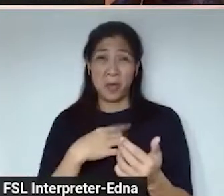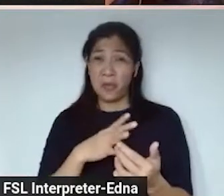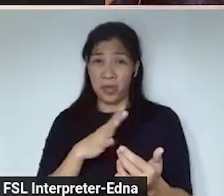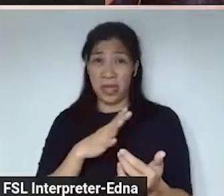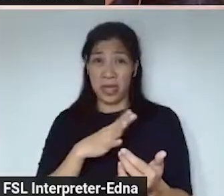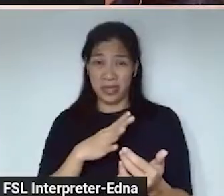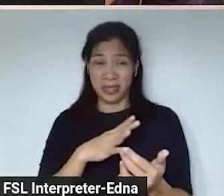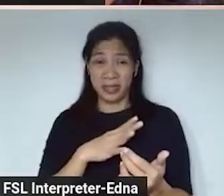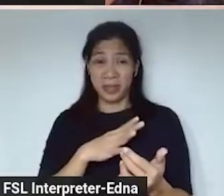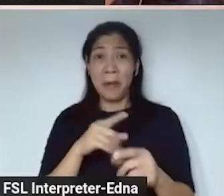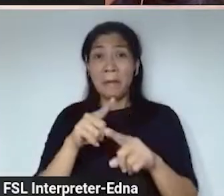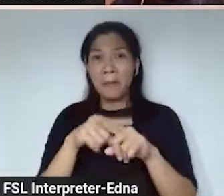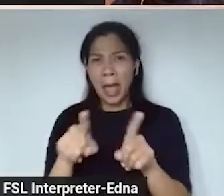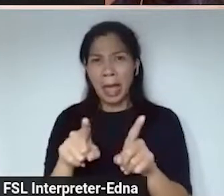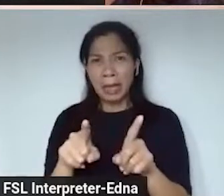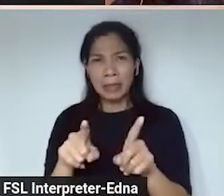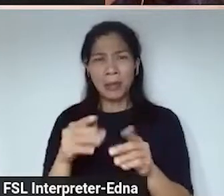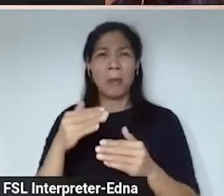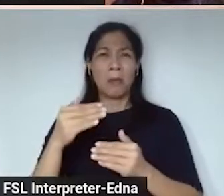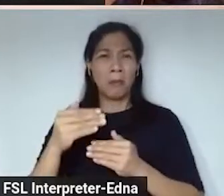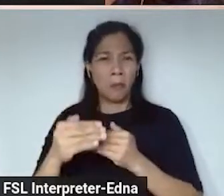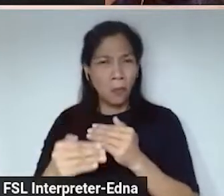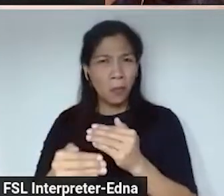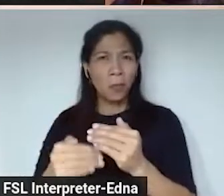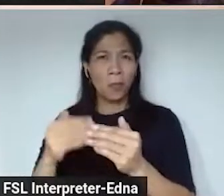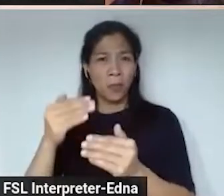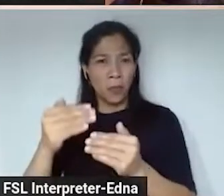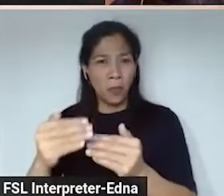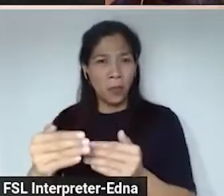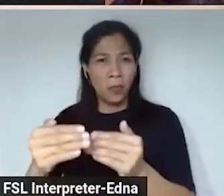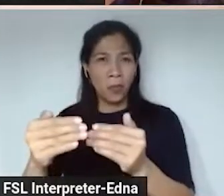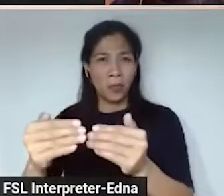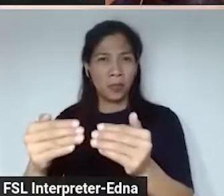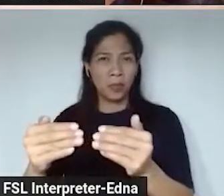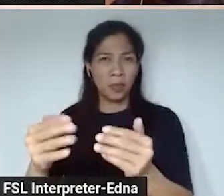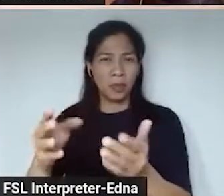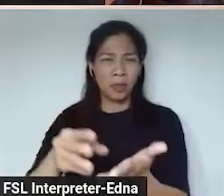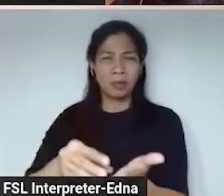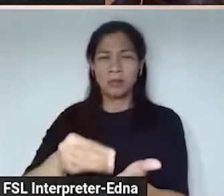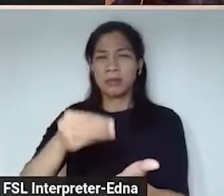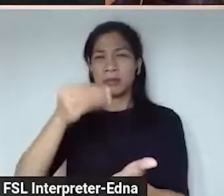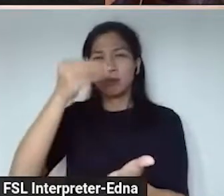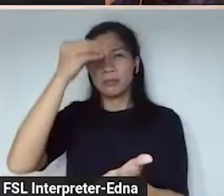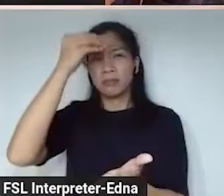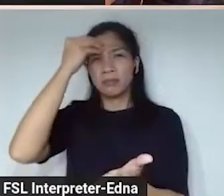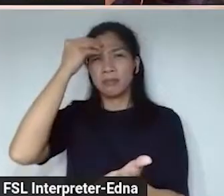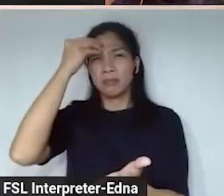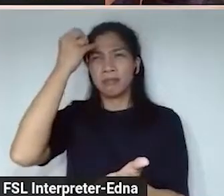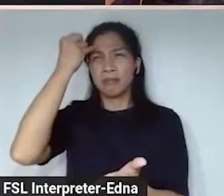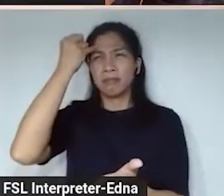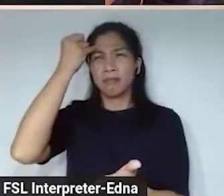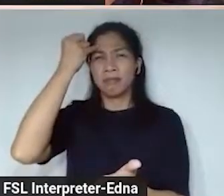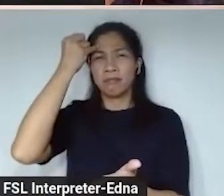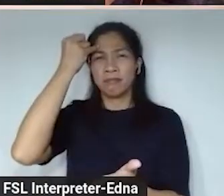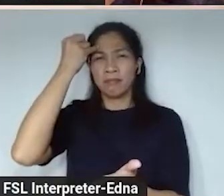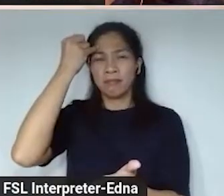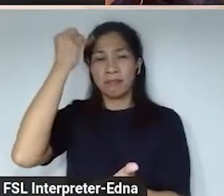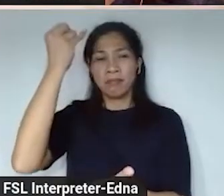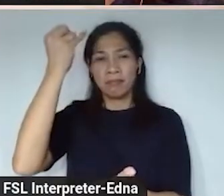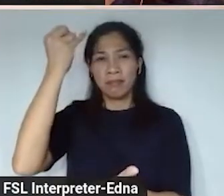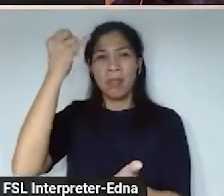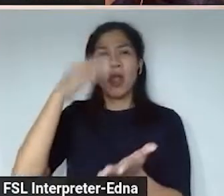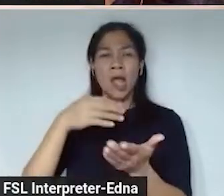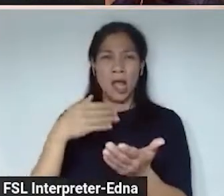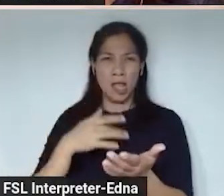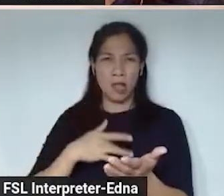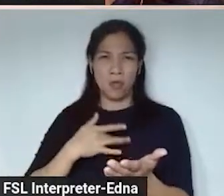Pero habang tumatagal, doon na pumasok yung realidad na nararamdaman ko na kasi yung weakness. Habang